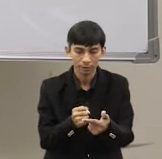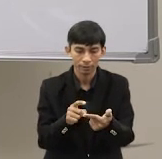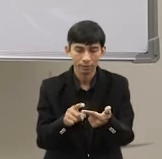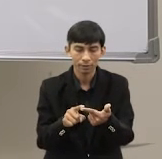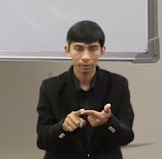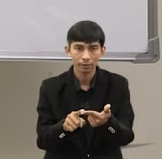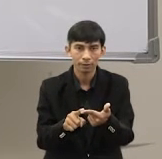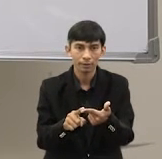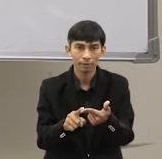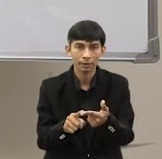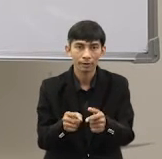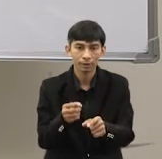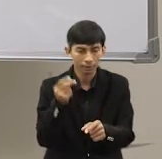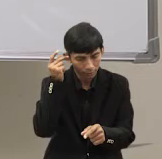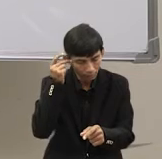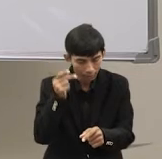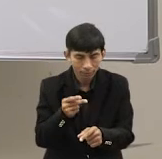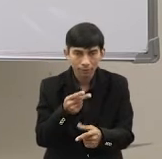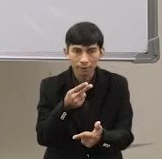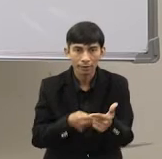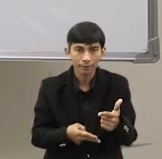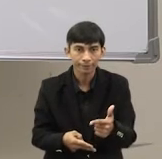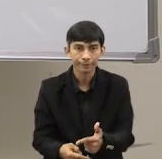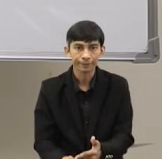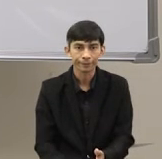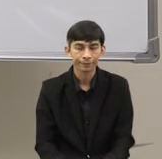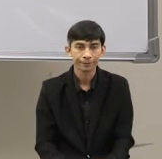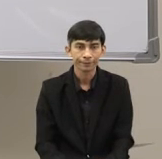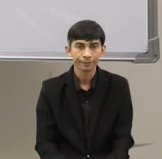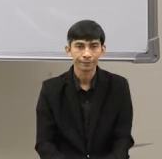tí pi cực tử lửa ấy